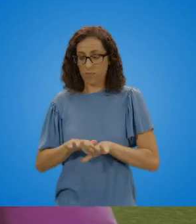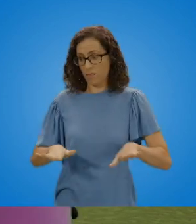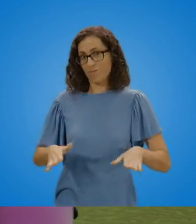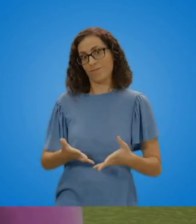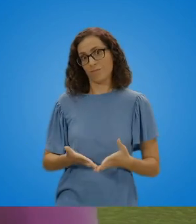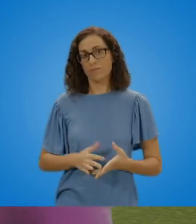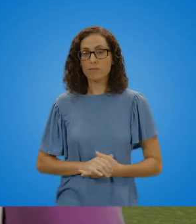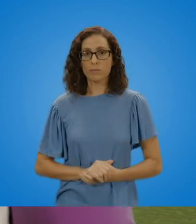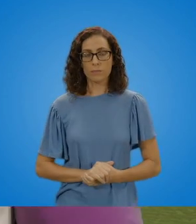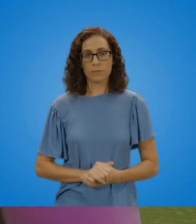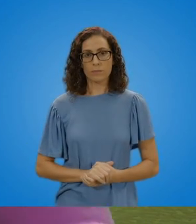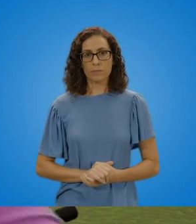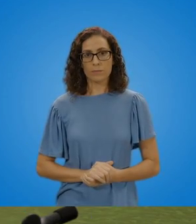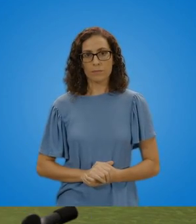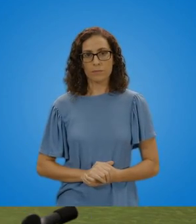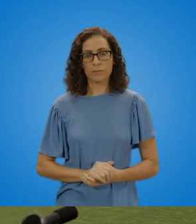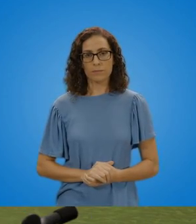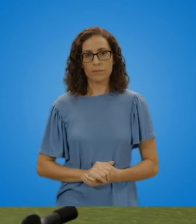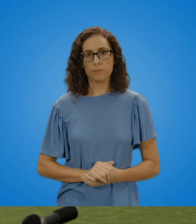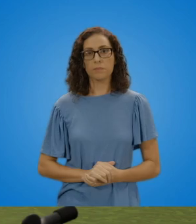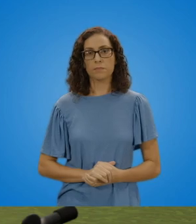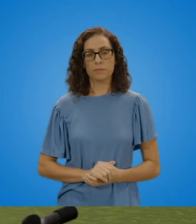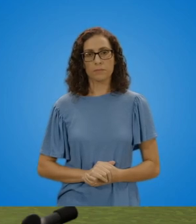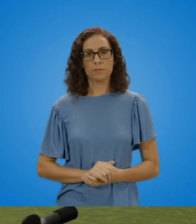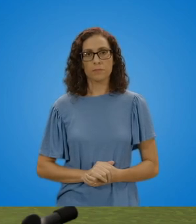nġibru, mux sew nħallih mal-art.